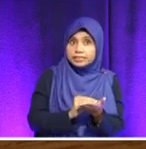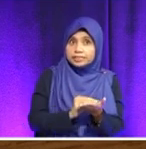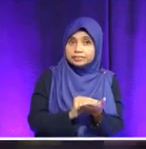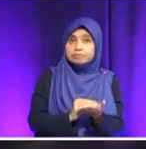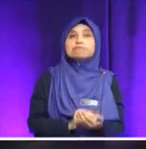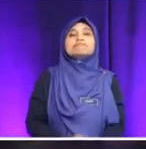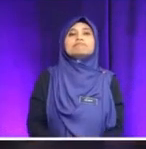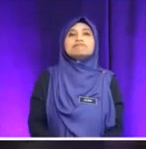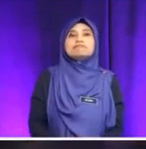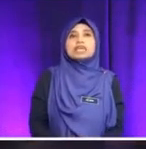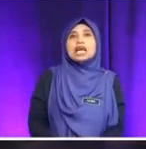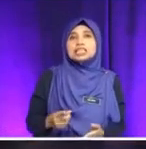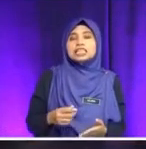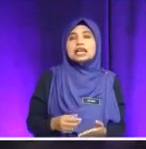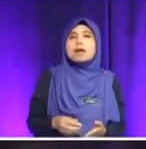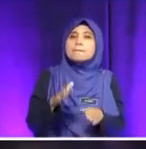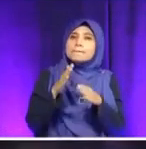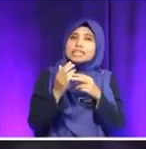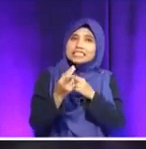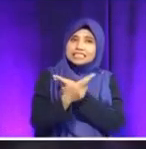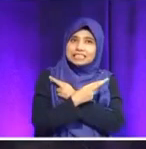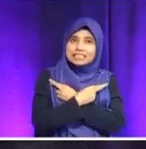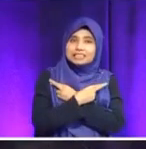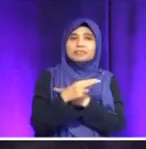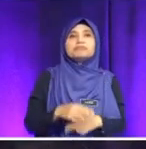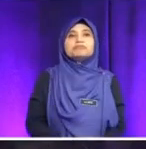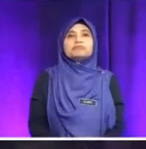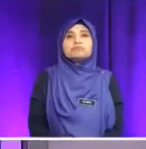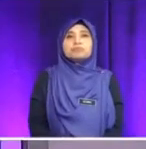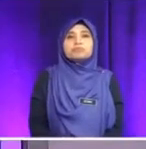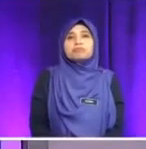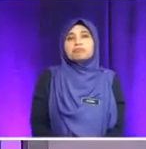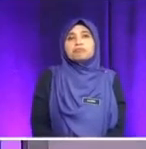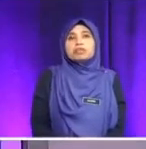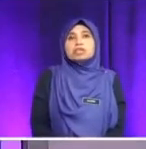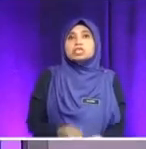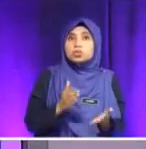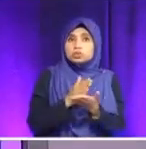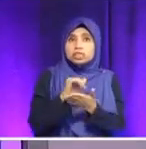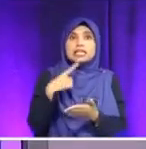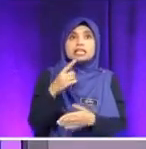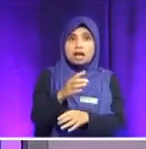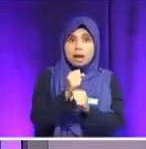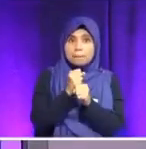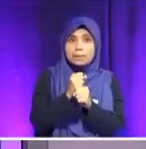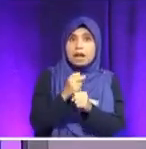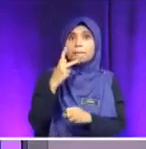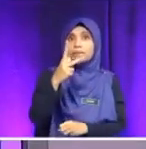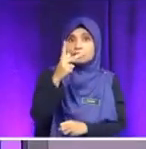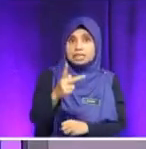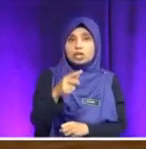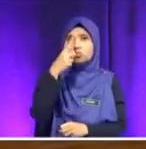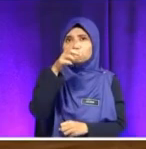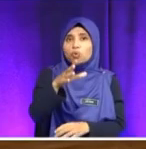tadilah cikgu kan? Ya, betul. Macam Aiman tadi. Kan, lembut dan ramah. Okey? Okey, seterusnya kita mengambil pesanan. Untuk